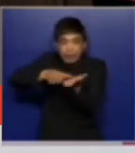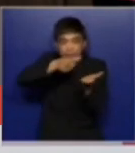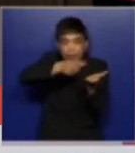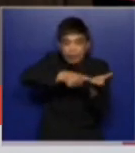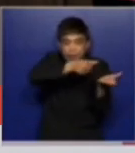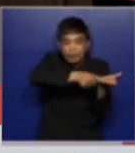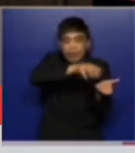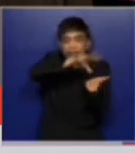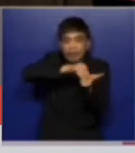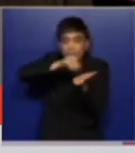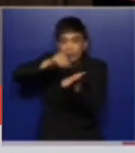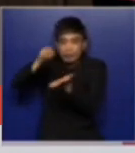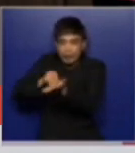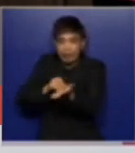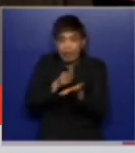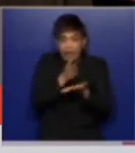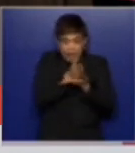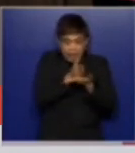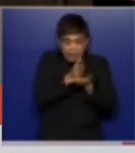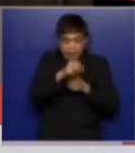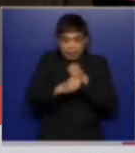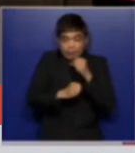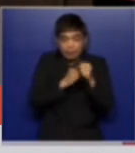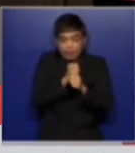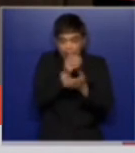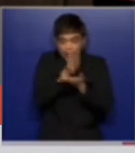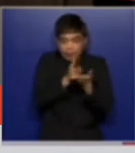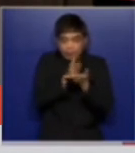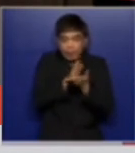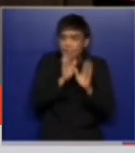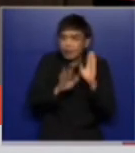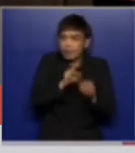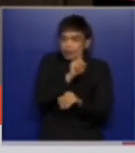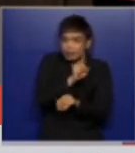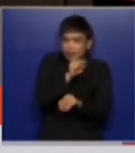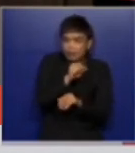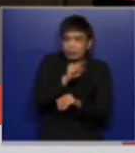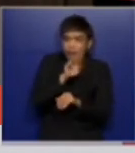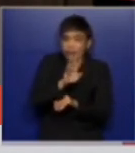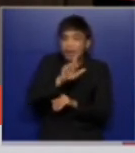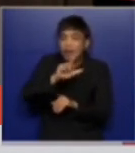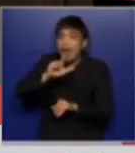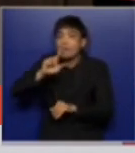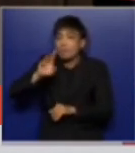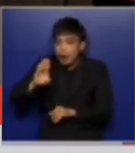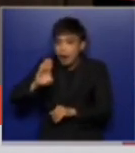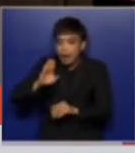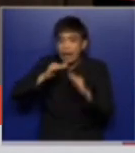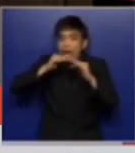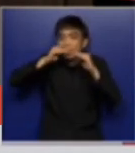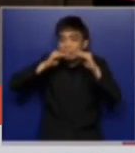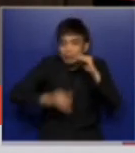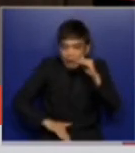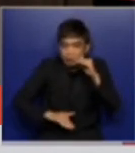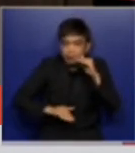รกของปี2563ตัวเลขอยู่ที่ 1.14 ล้านล้านบาทต่ำกว่าประมา